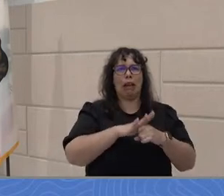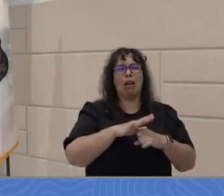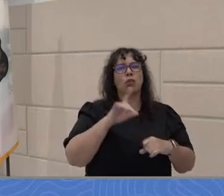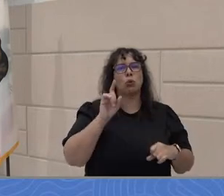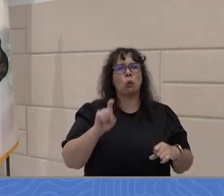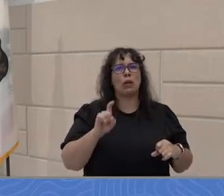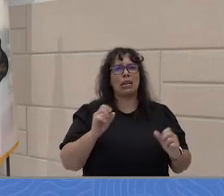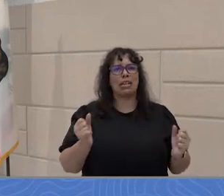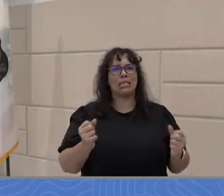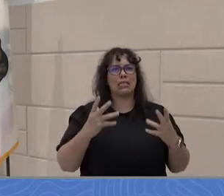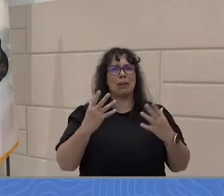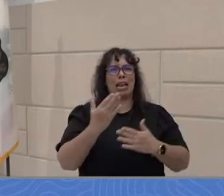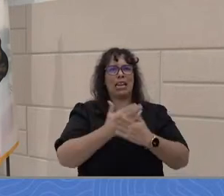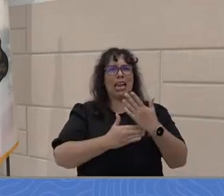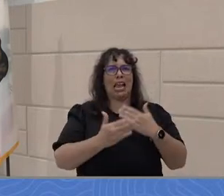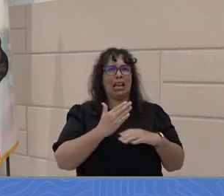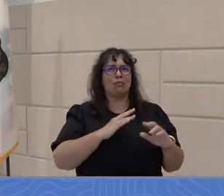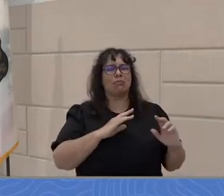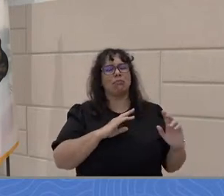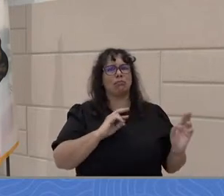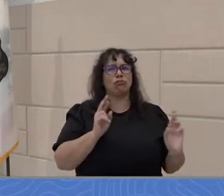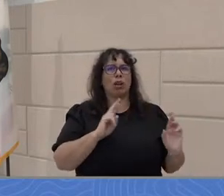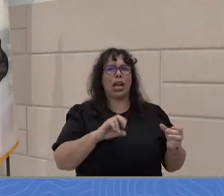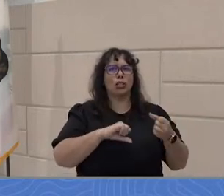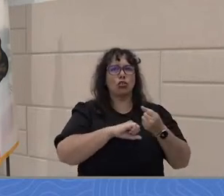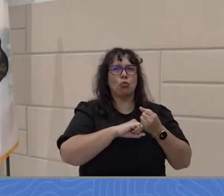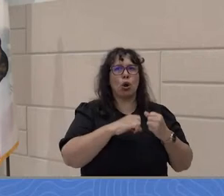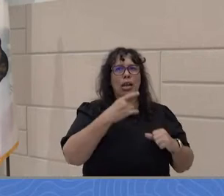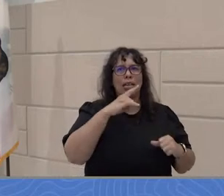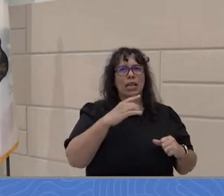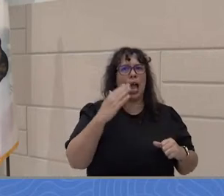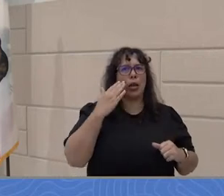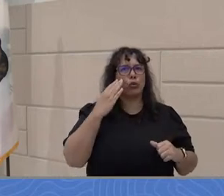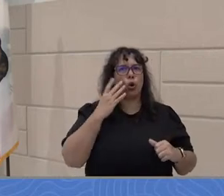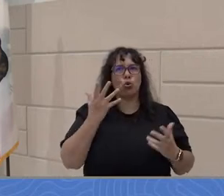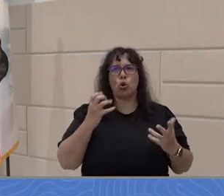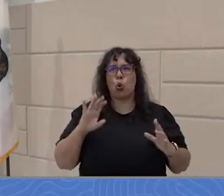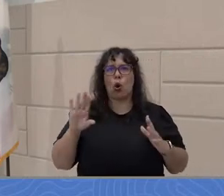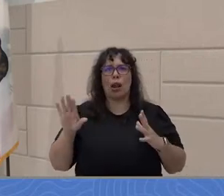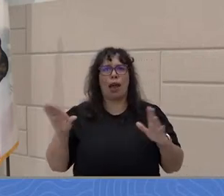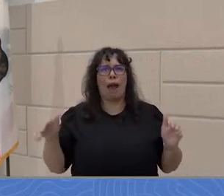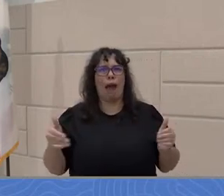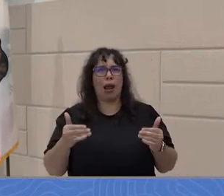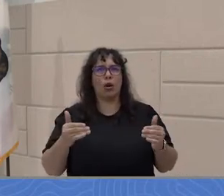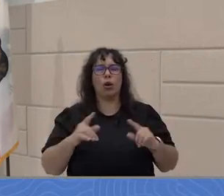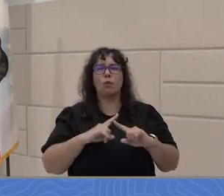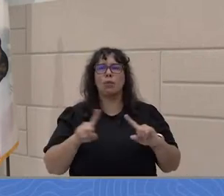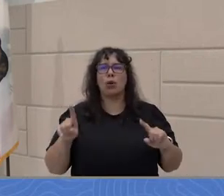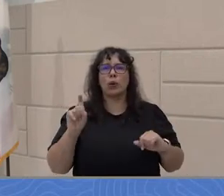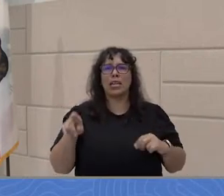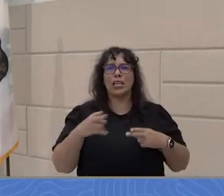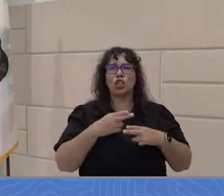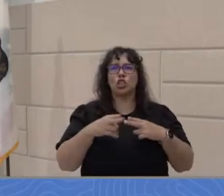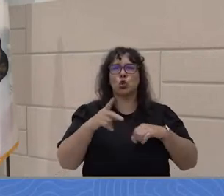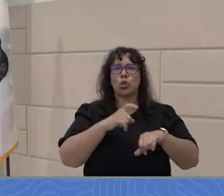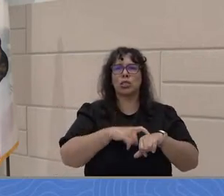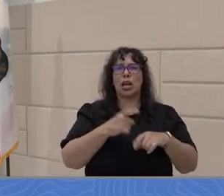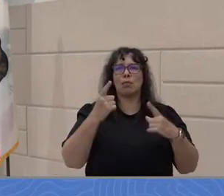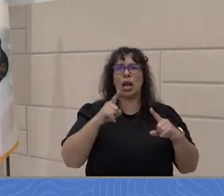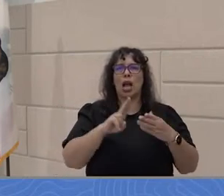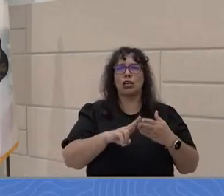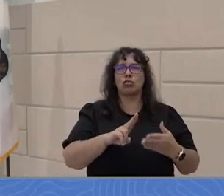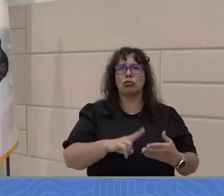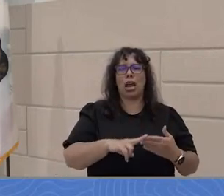ត់នៅក្នុងថ្នាក់ទេយើងត្រូវការជំនួយជួយសិស្សយើងដឹងហើយថាក្រសួងអប់រំ District មិនចង់ជួយបុគ្គលិកបន្